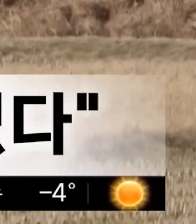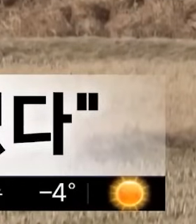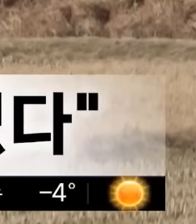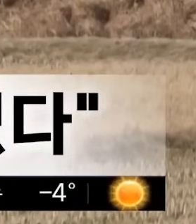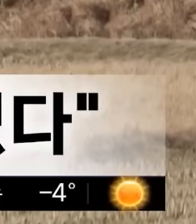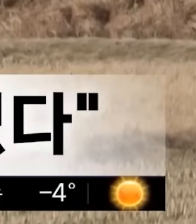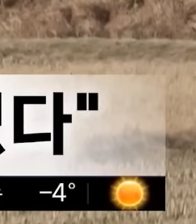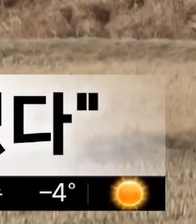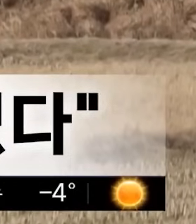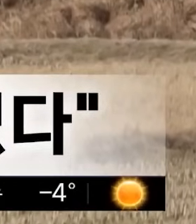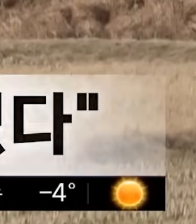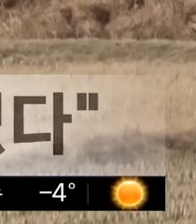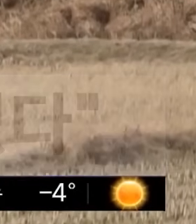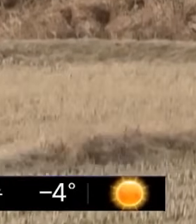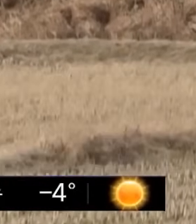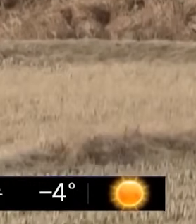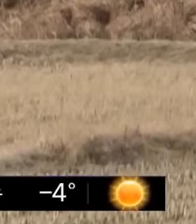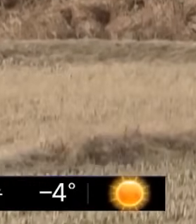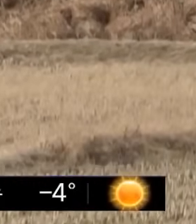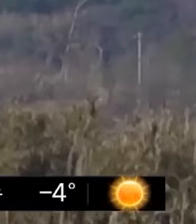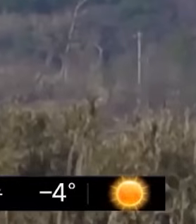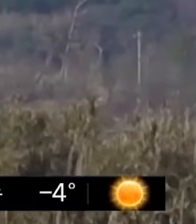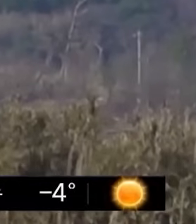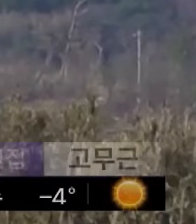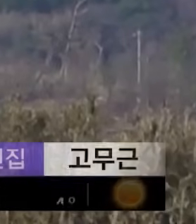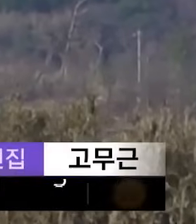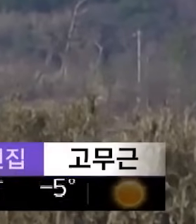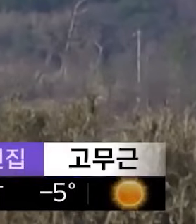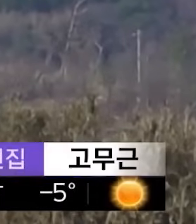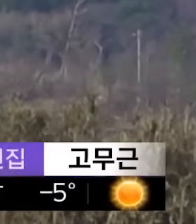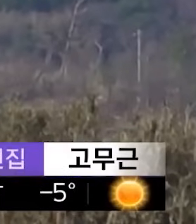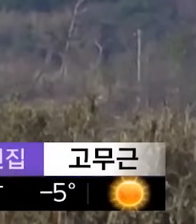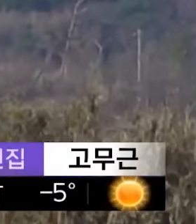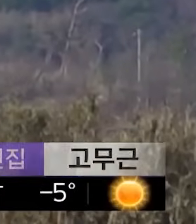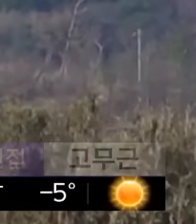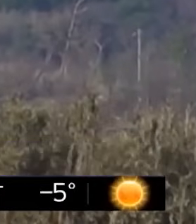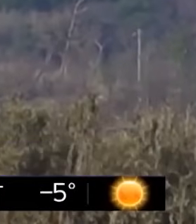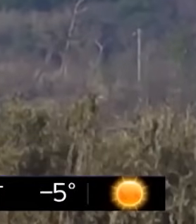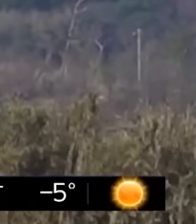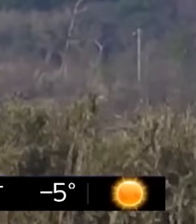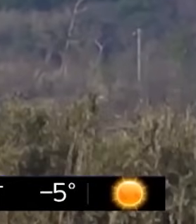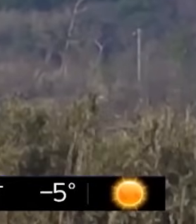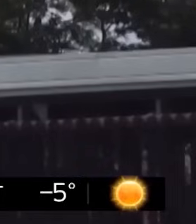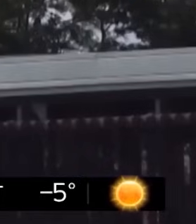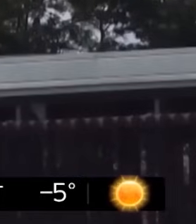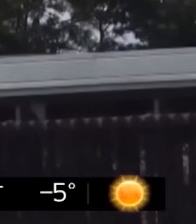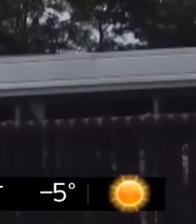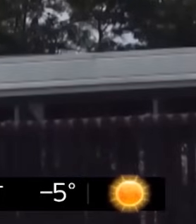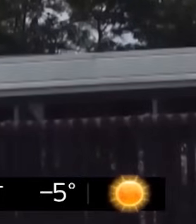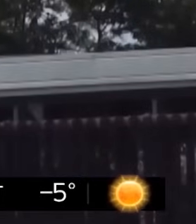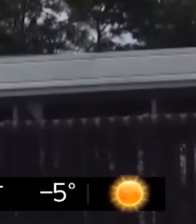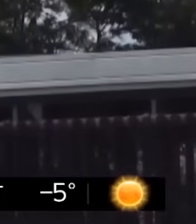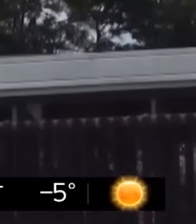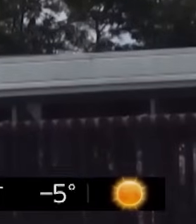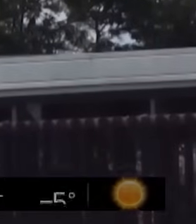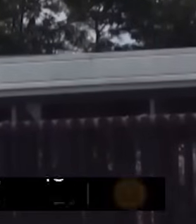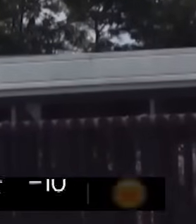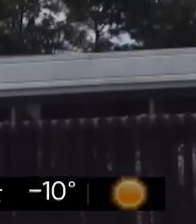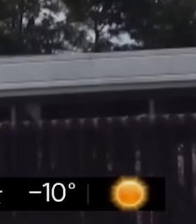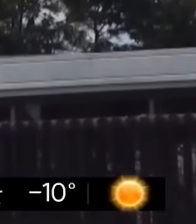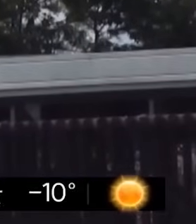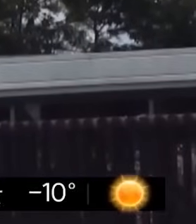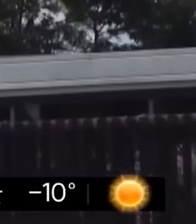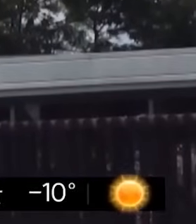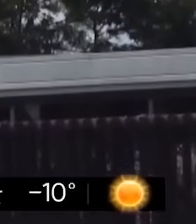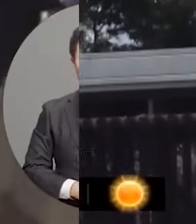자체가 방사성 물질 취급 영역 밖에 있는 만큼 방사능 영향은 없는 것으로 보고 있습니다. MBC 뉴스